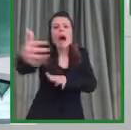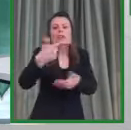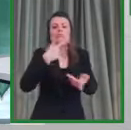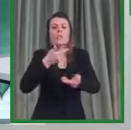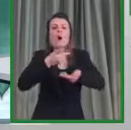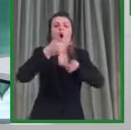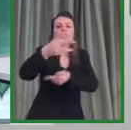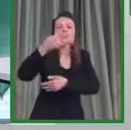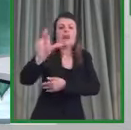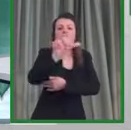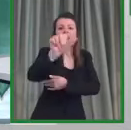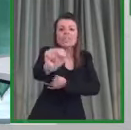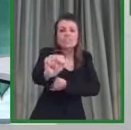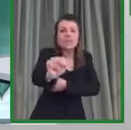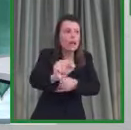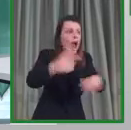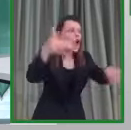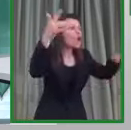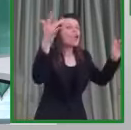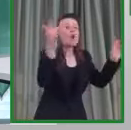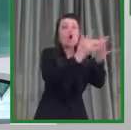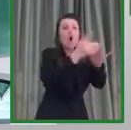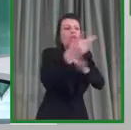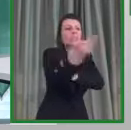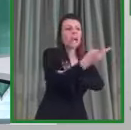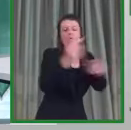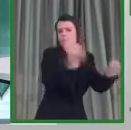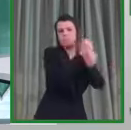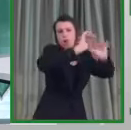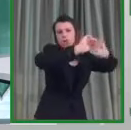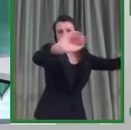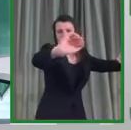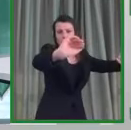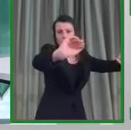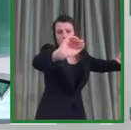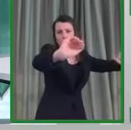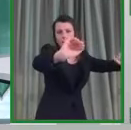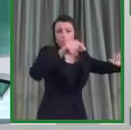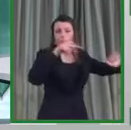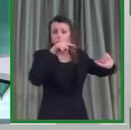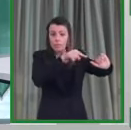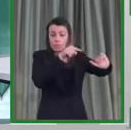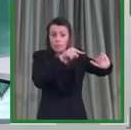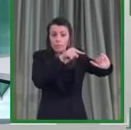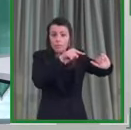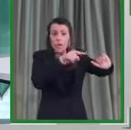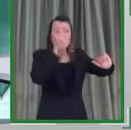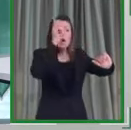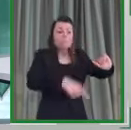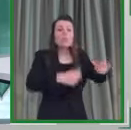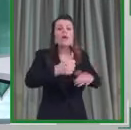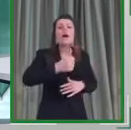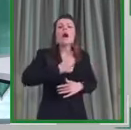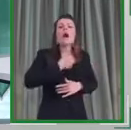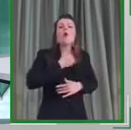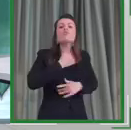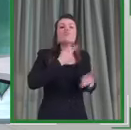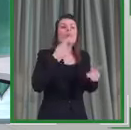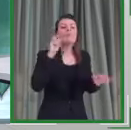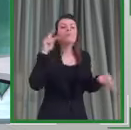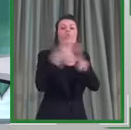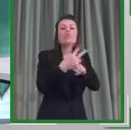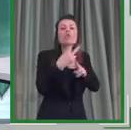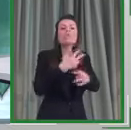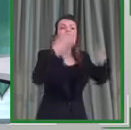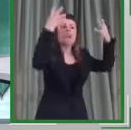ricoverati all'interno delle rsa e che avevano e anche autonome dal punto di vista organizzativo cioè